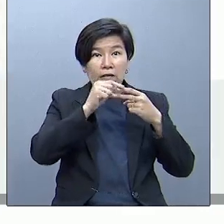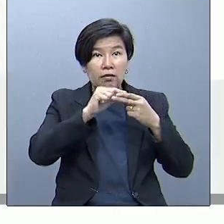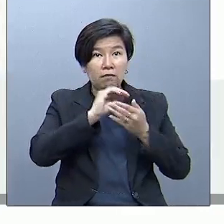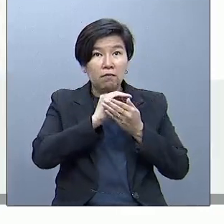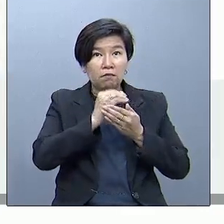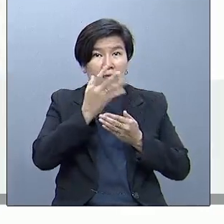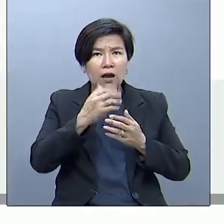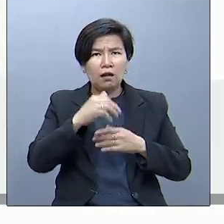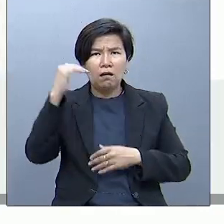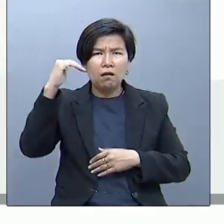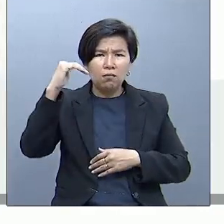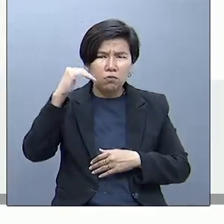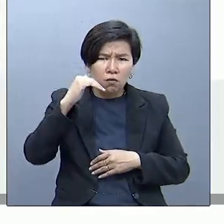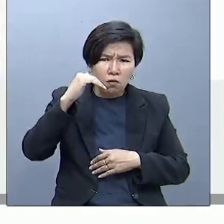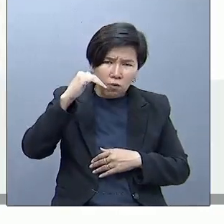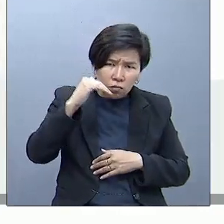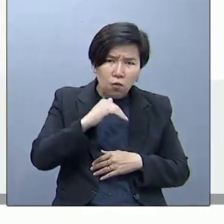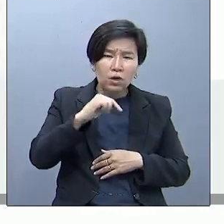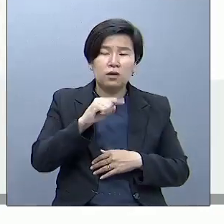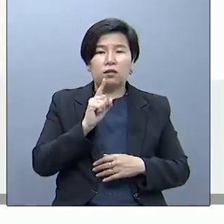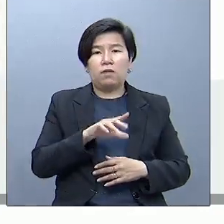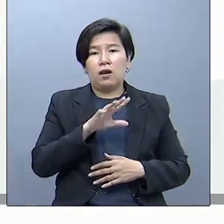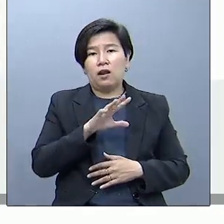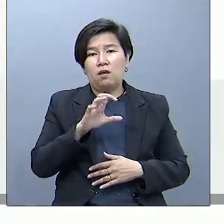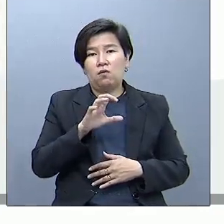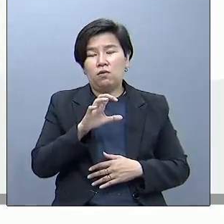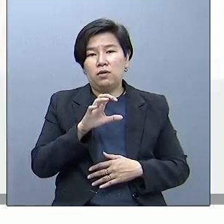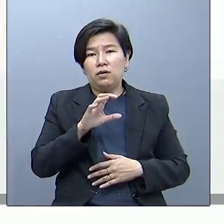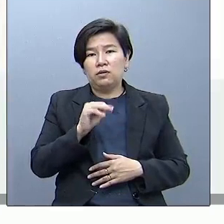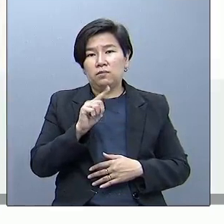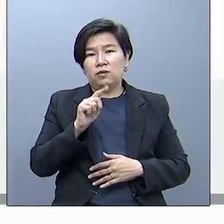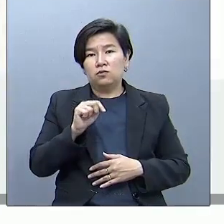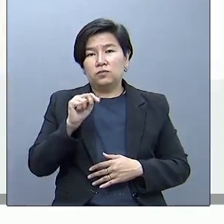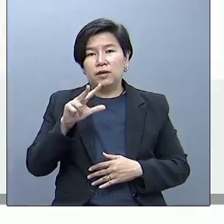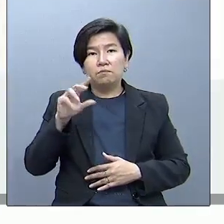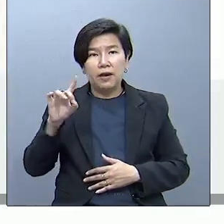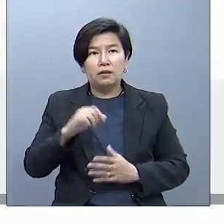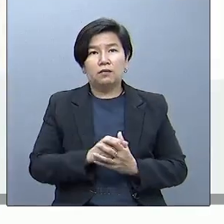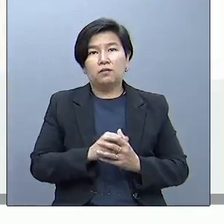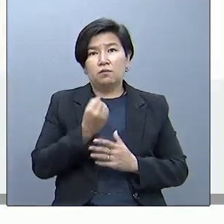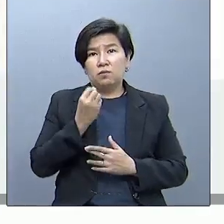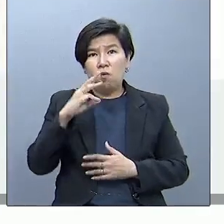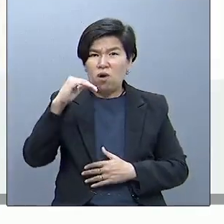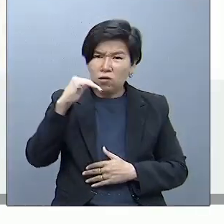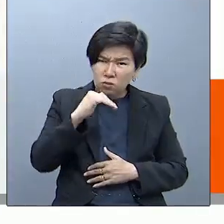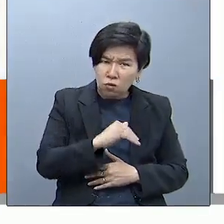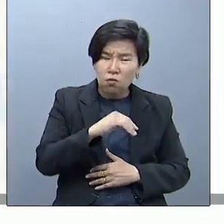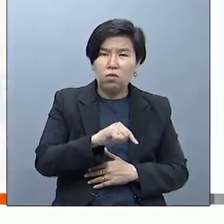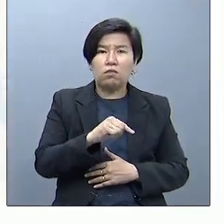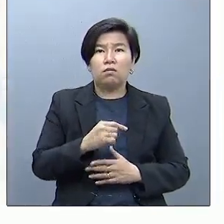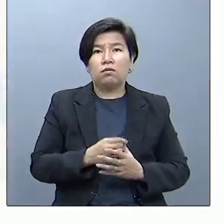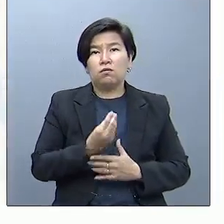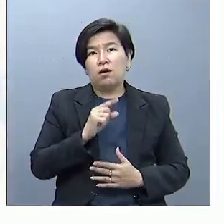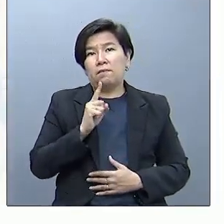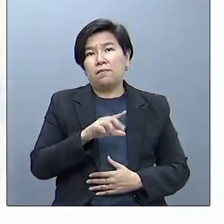าเนองอกเล็น้อยไปปดที่